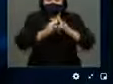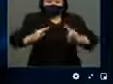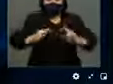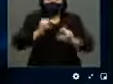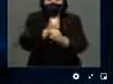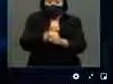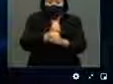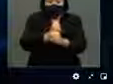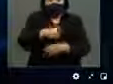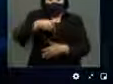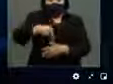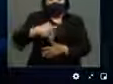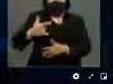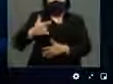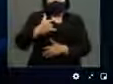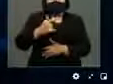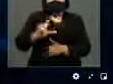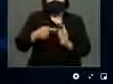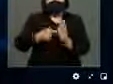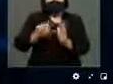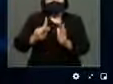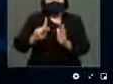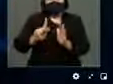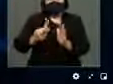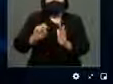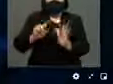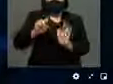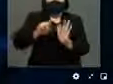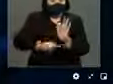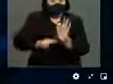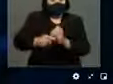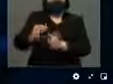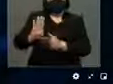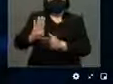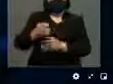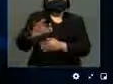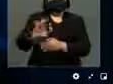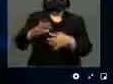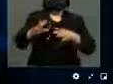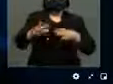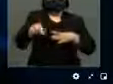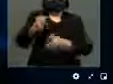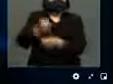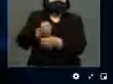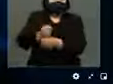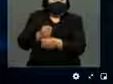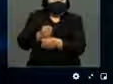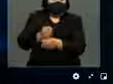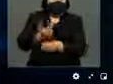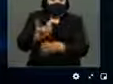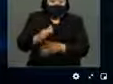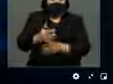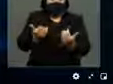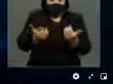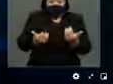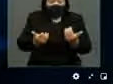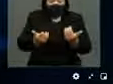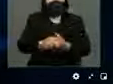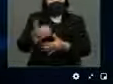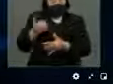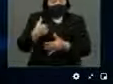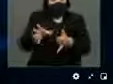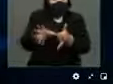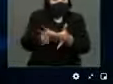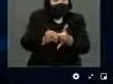างที่หลัก4ของกรณีบริษัทเอกชนแห่งหนึ่งนะครับก็มารับรู้กันเพราะว่าตอนนี้ติดเชื้อ